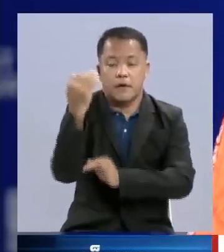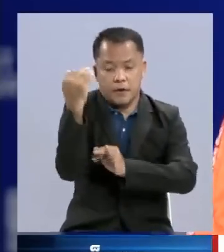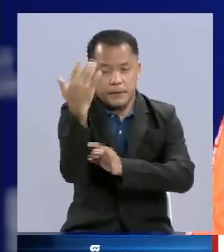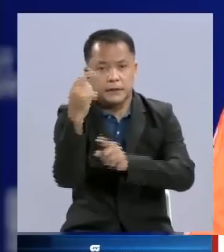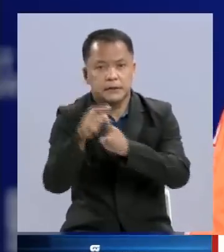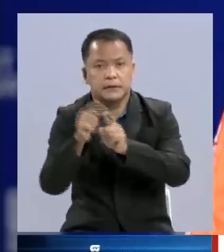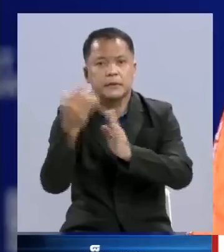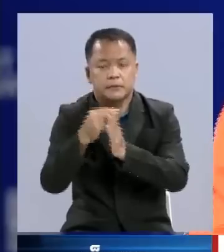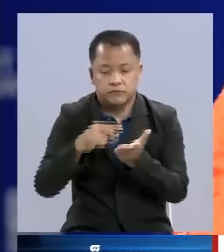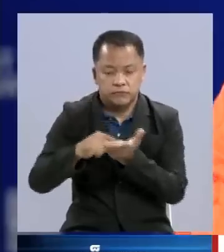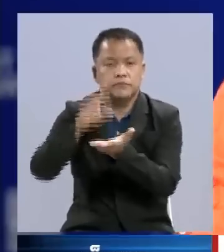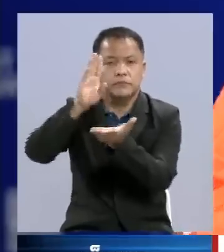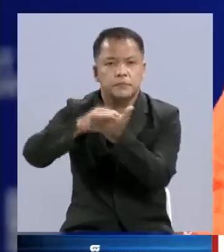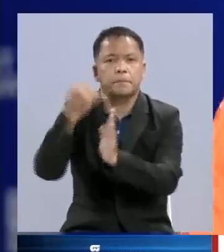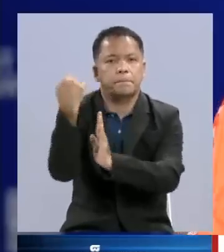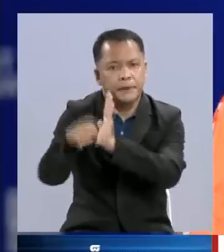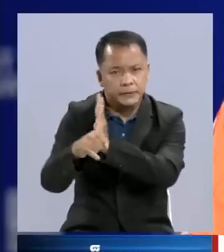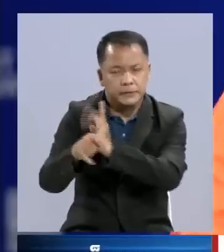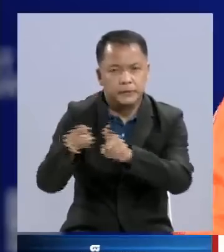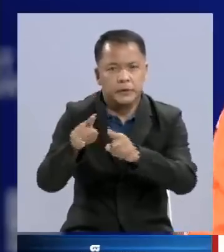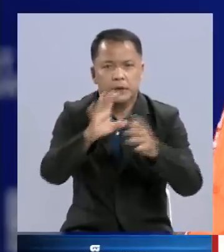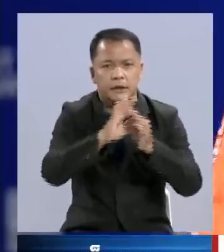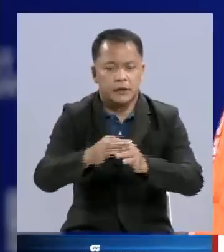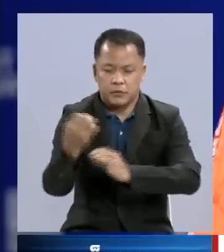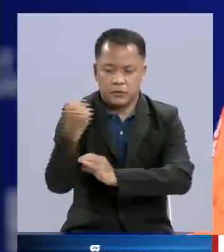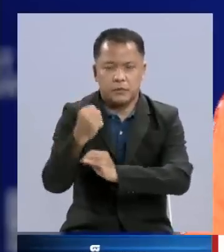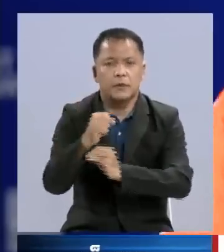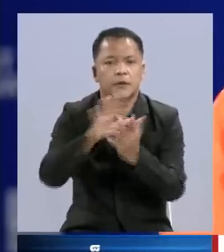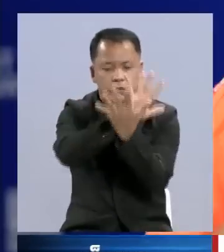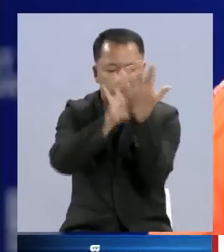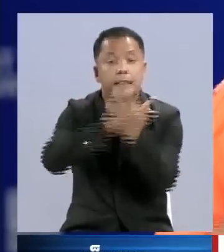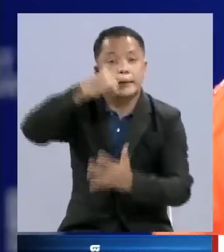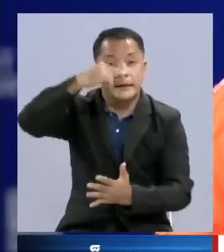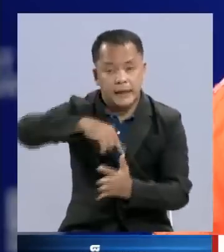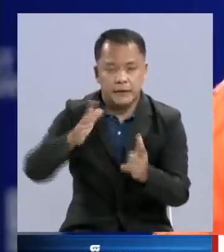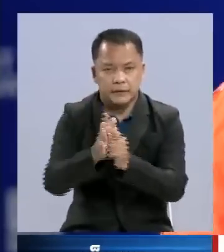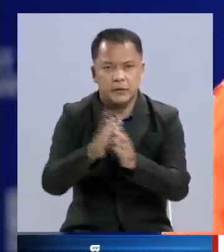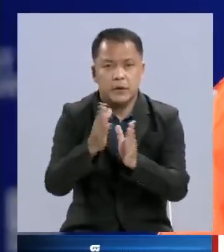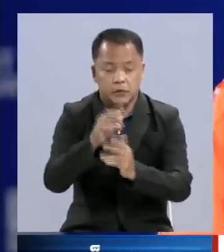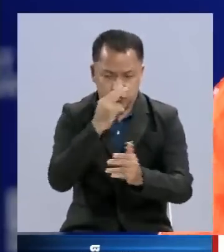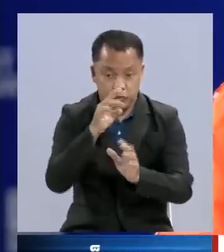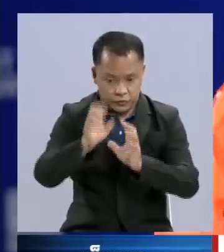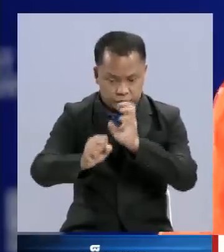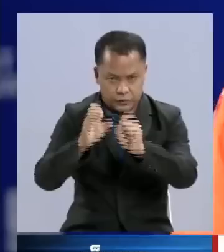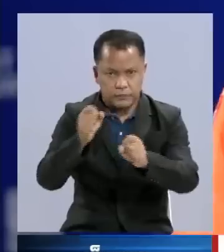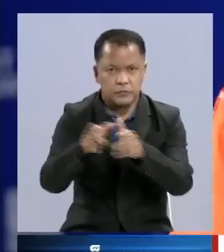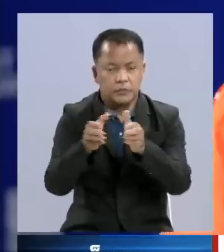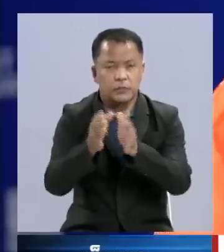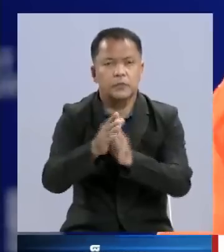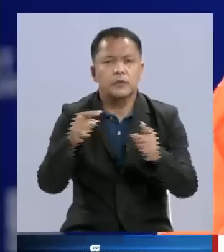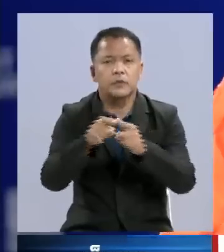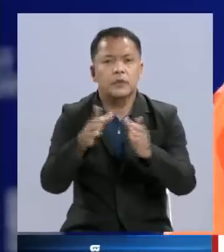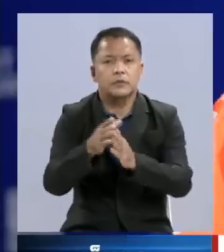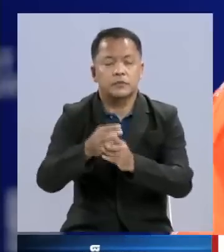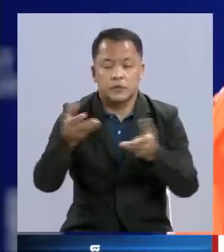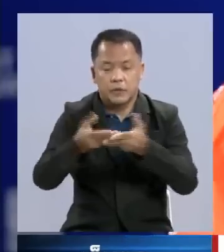อร์ฐานนำเข้าข้อมูลอันเป็นเท็จเกี่ยวกับความมั่นคงแห่งราชอาณาจักรส่วนที่ต้องจับตาครับก็คือกรณี